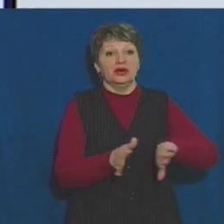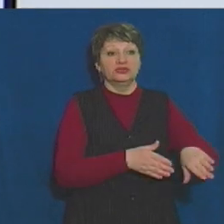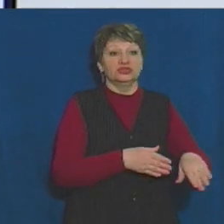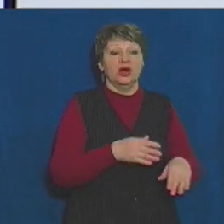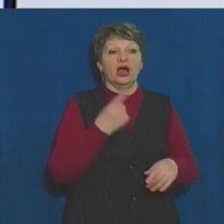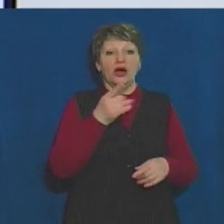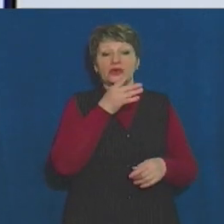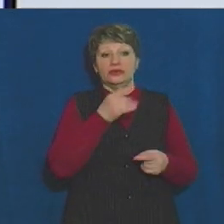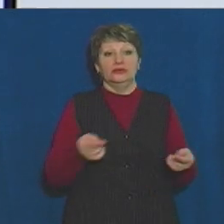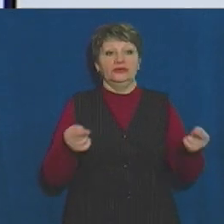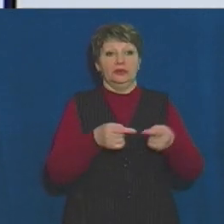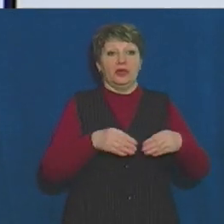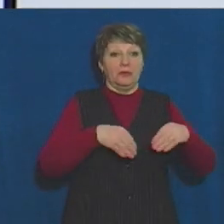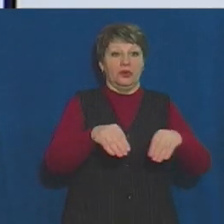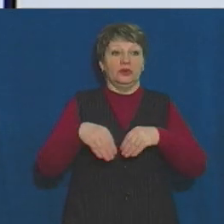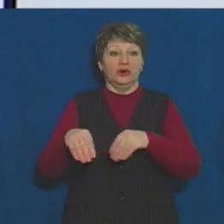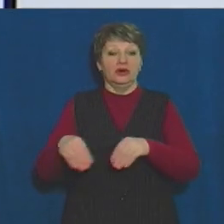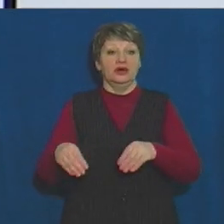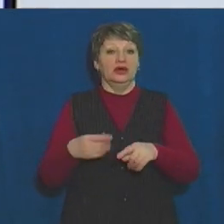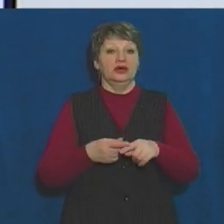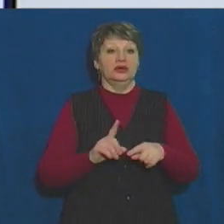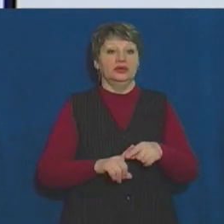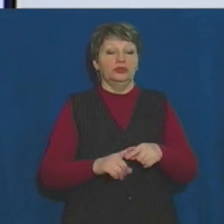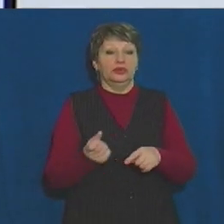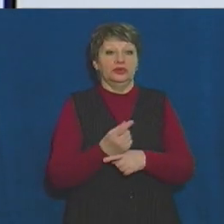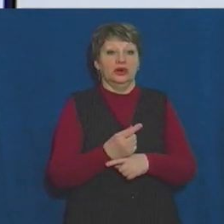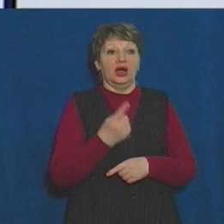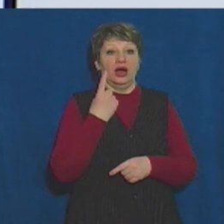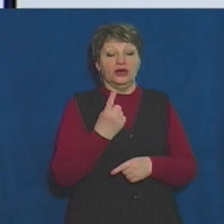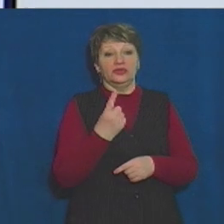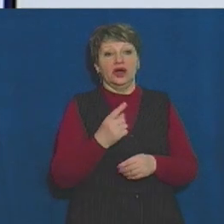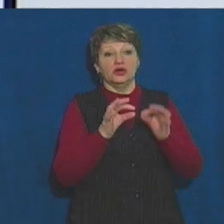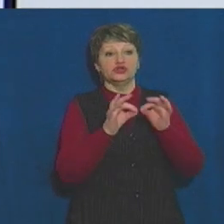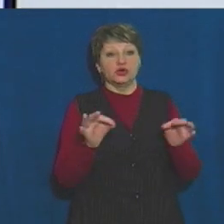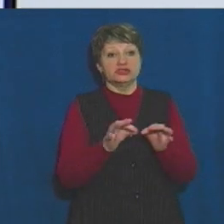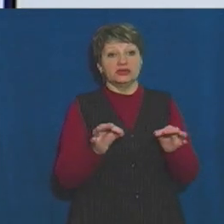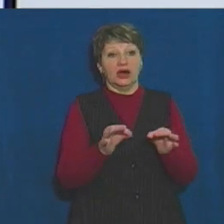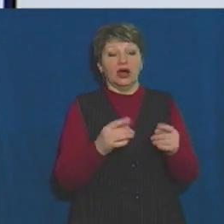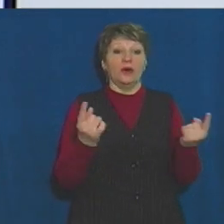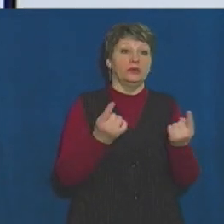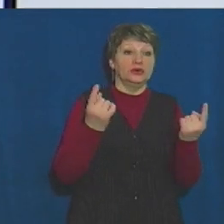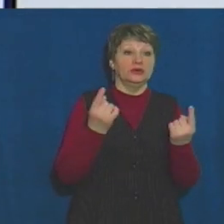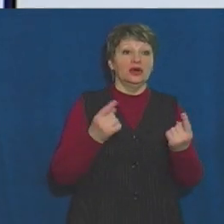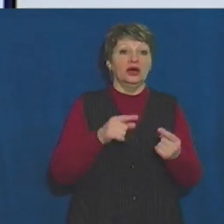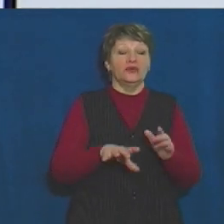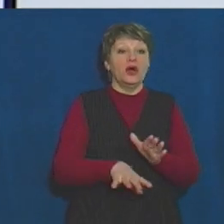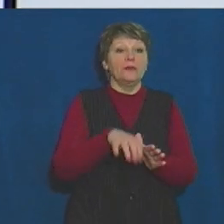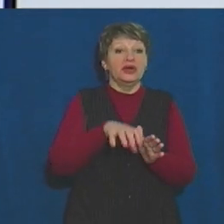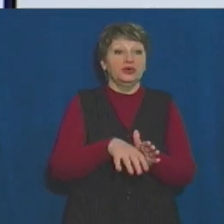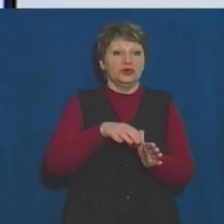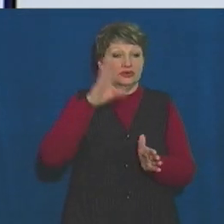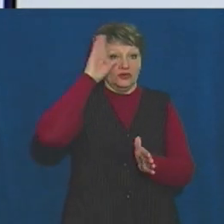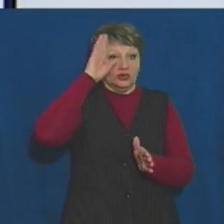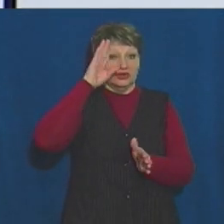які 10 сосни звичайної, тобто там одна сосна звичайна, і вона бере з ґрунту тільки те, що їй потрібно для